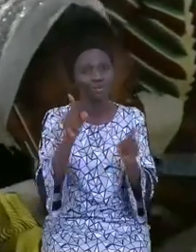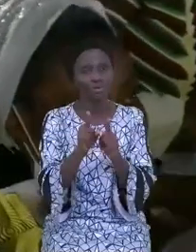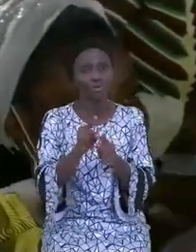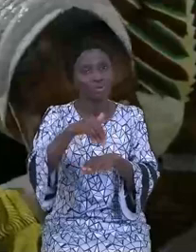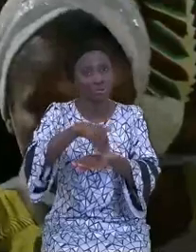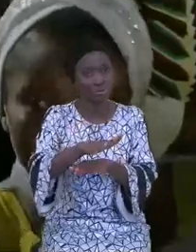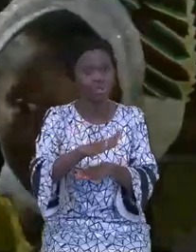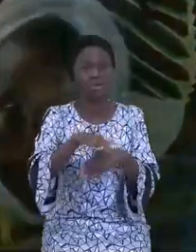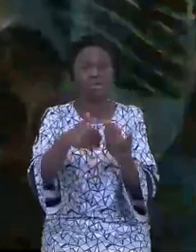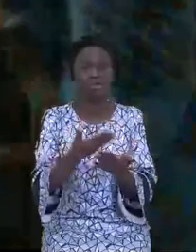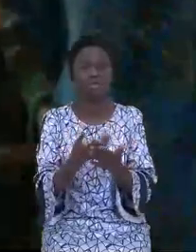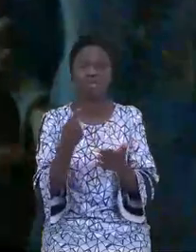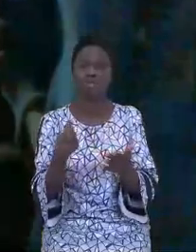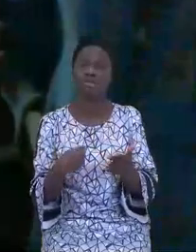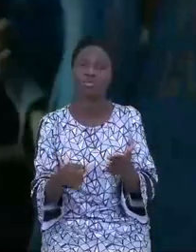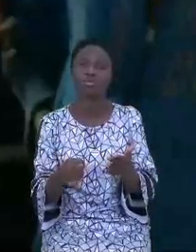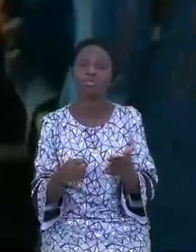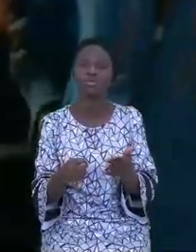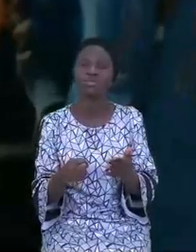Nous allons donc